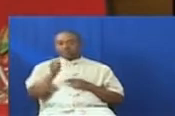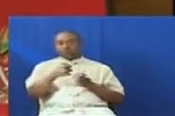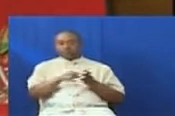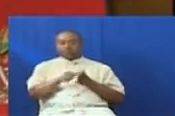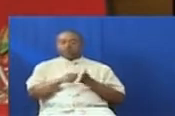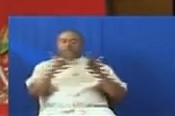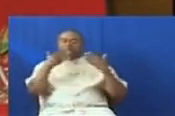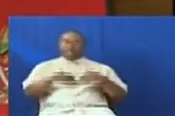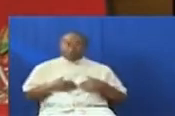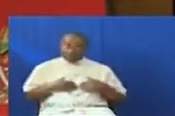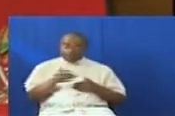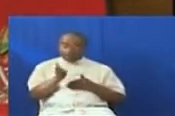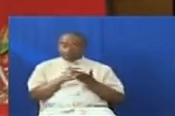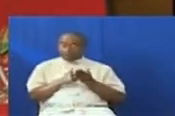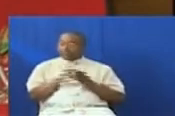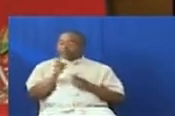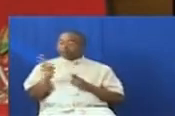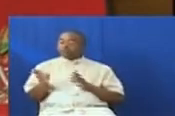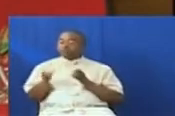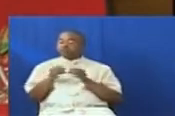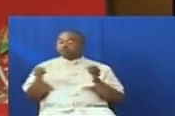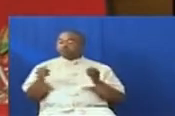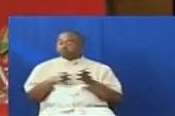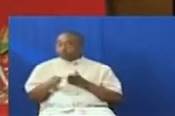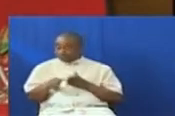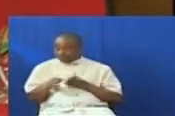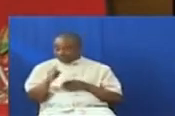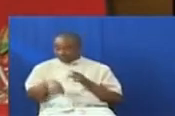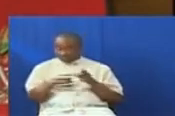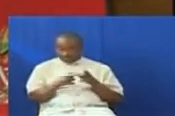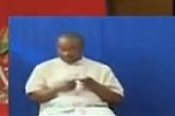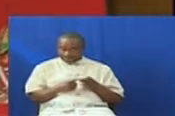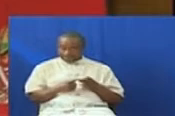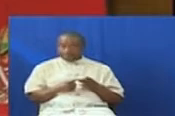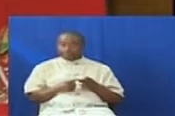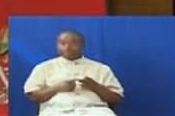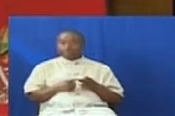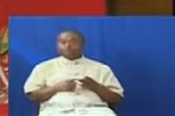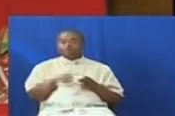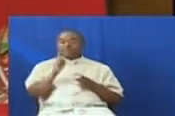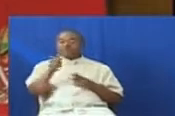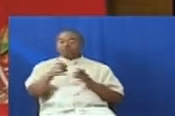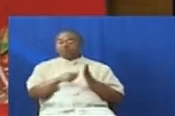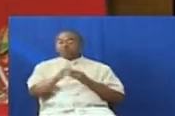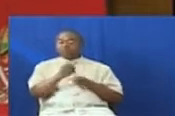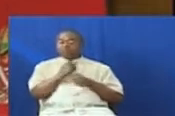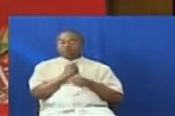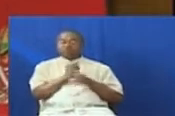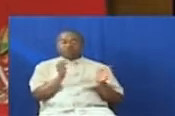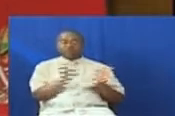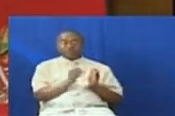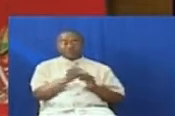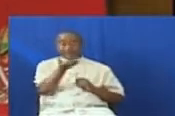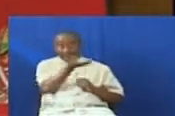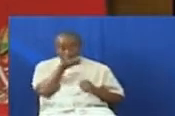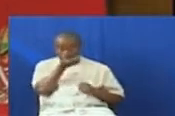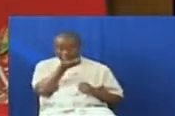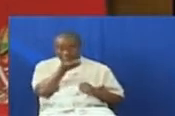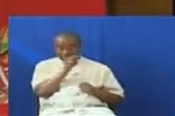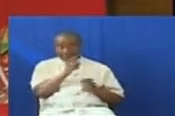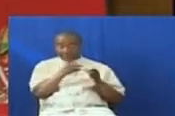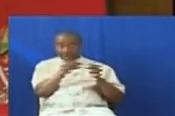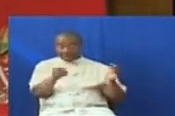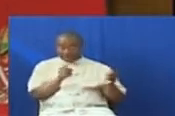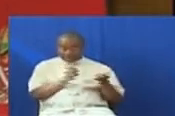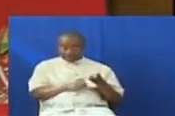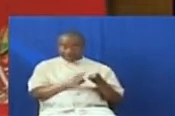halmashauri wanachelewesha kupeleka, lakini pia yako malipo ya mifuko ya hifadhi ya jamii inacheleweshwa. Lakini